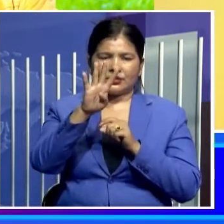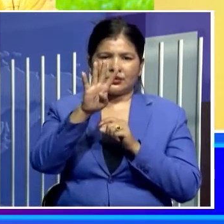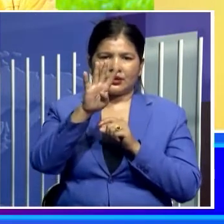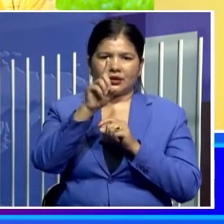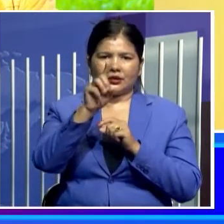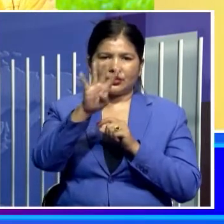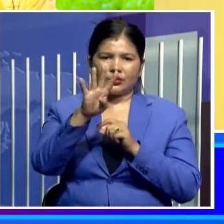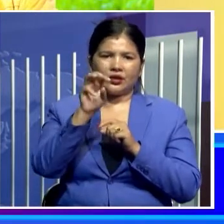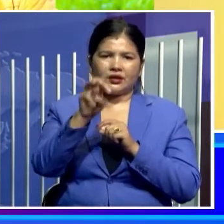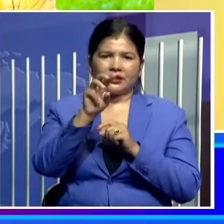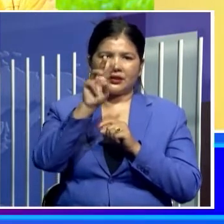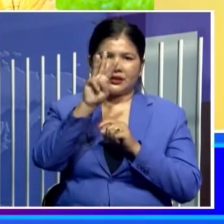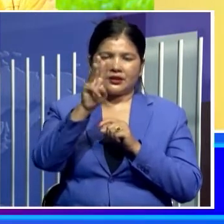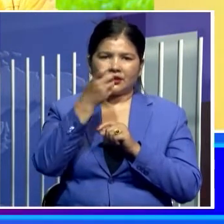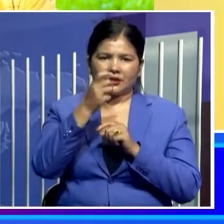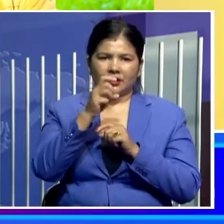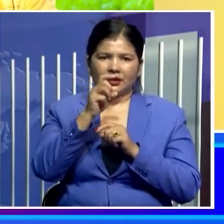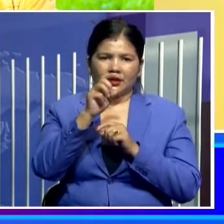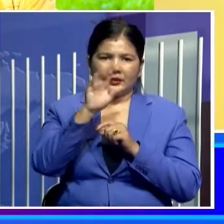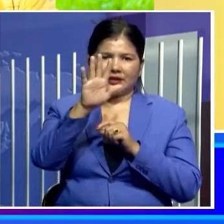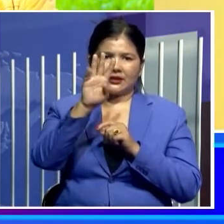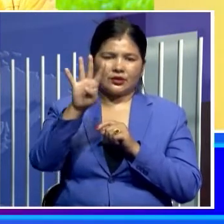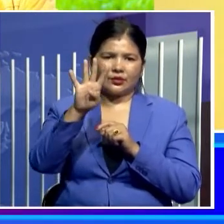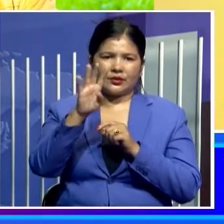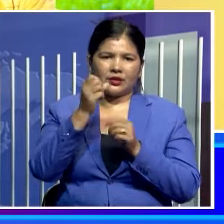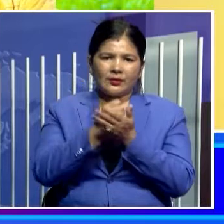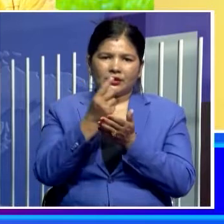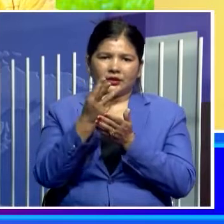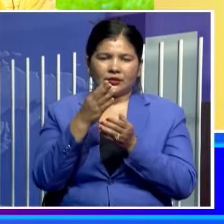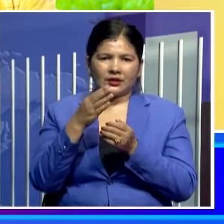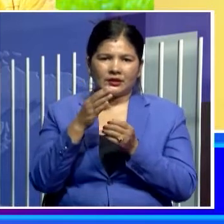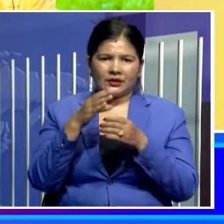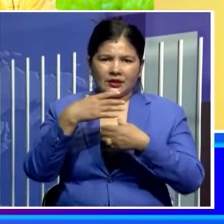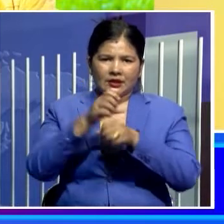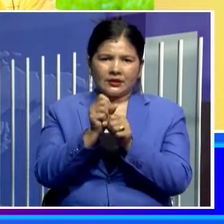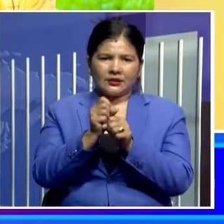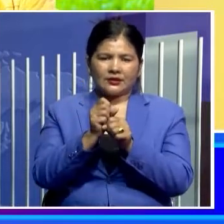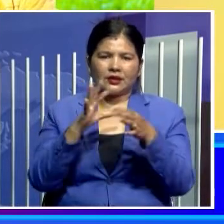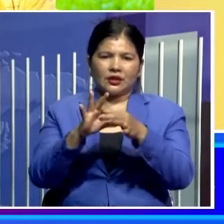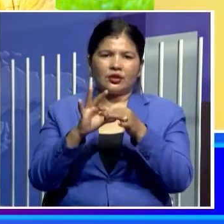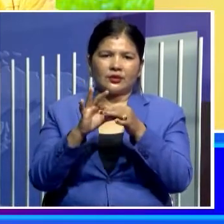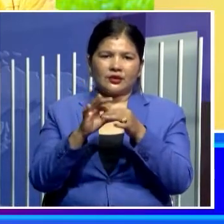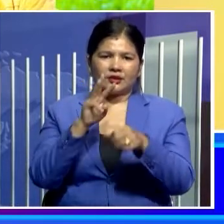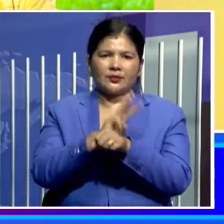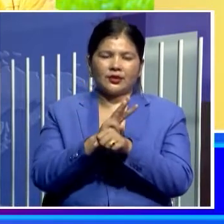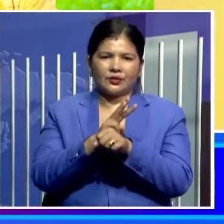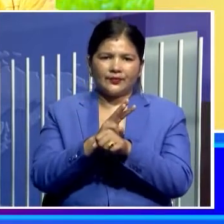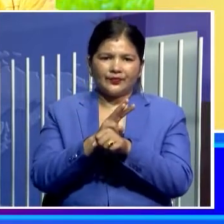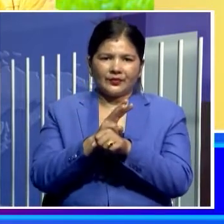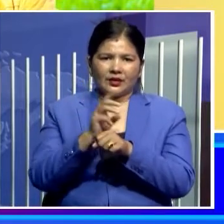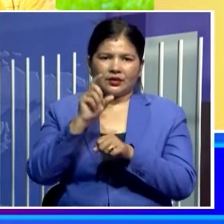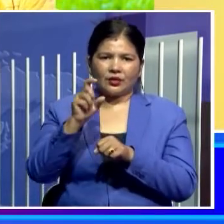14,354 मतगणना भइरहँदा गठबन्धन एकीकृत समाजवादी तर्फबाट मेयर पदका उम्मेद्वार रहनुभएका खडक